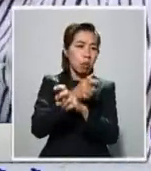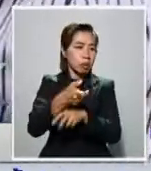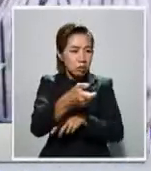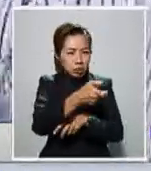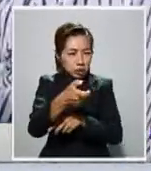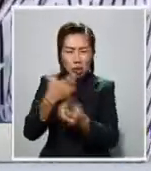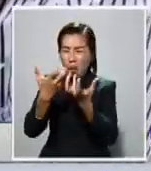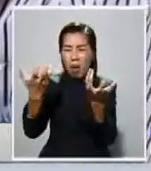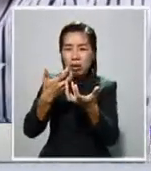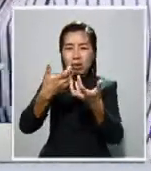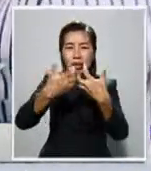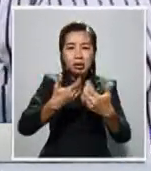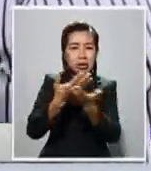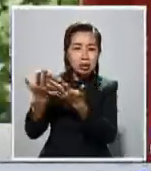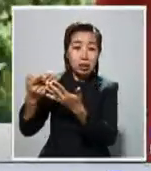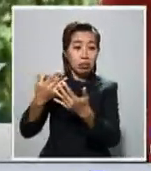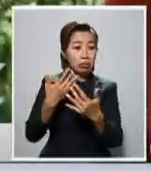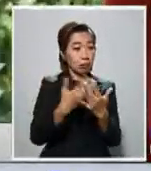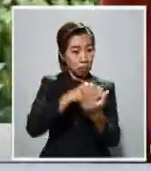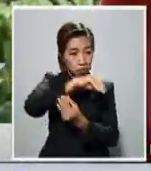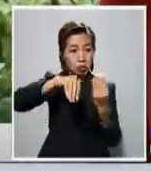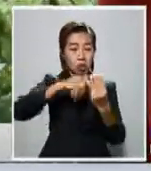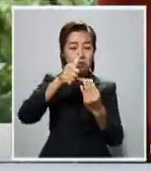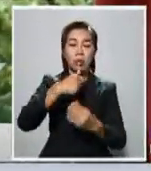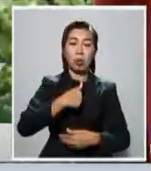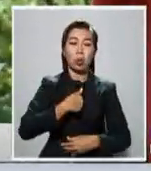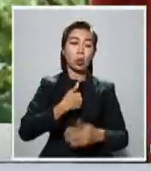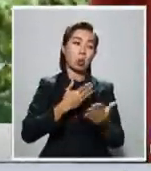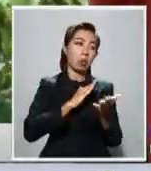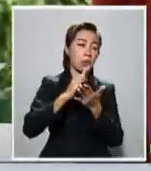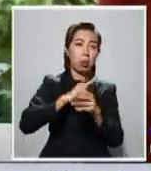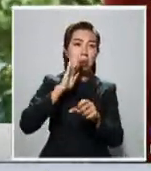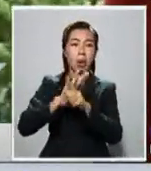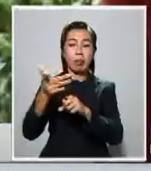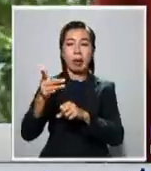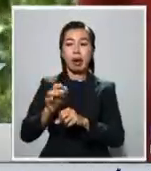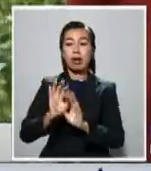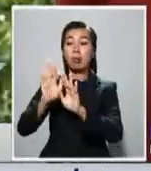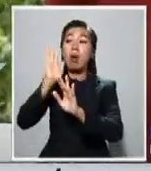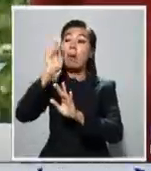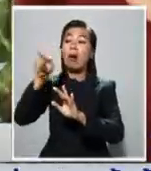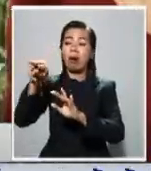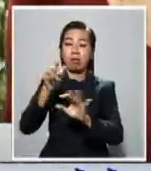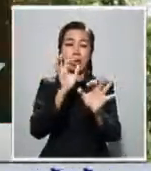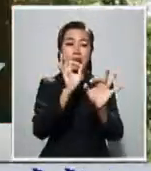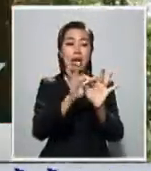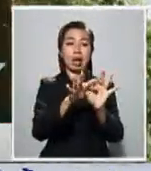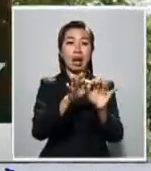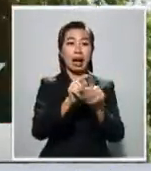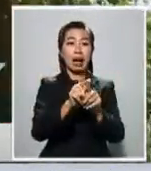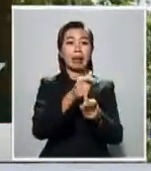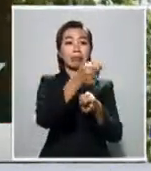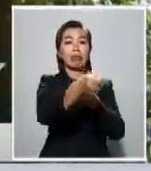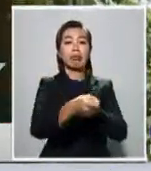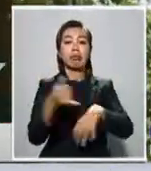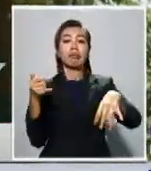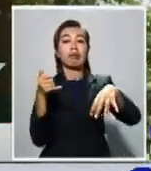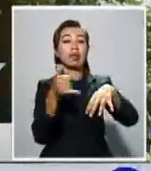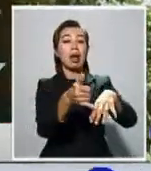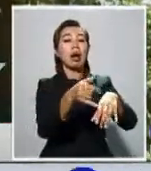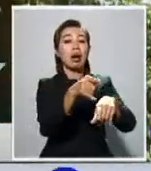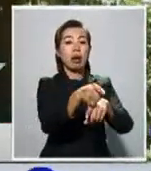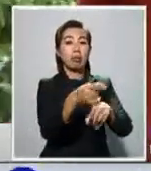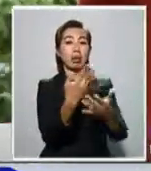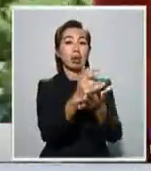ล้วเป็นไงคะหมุนทันไหม หมุนไม่ทันก็เลยให้พ่อไปกู้ธกส.มา อ๋อให้คุณลุงสนิทไปกู้ให้เพราะว่าเป็นลูกค้าธก